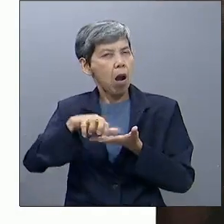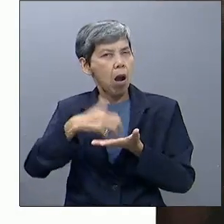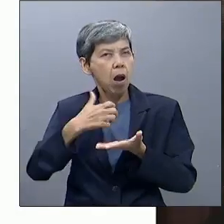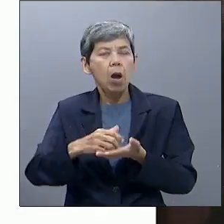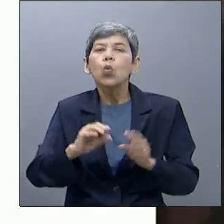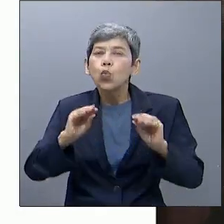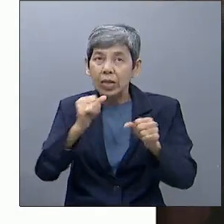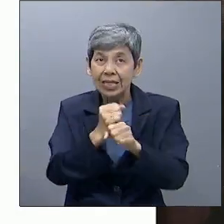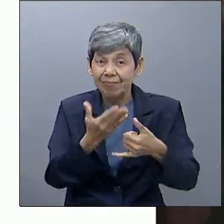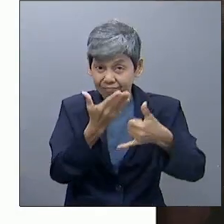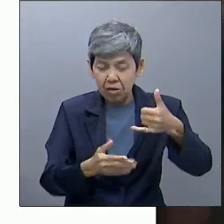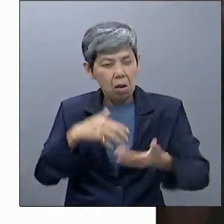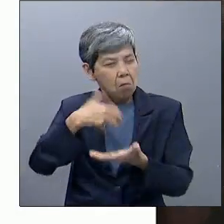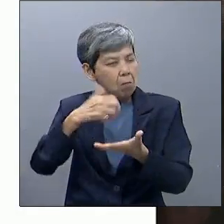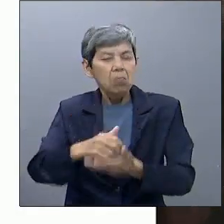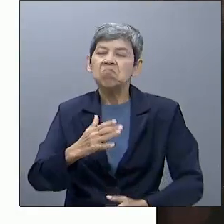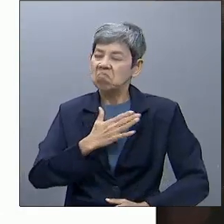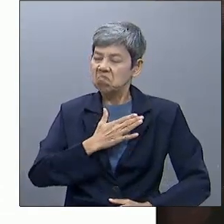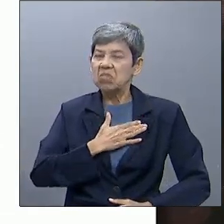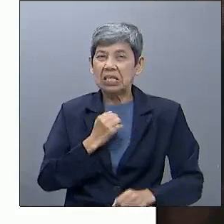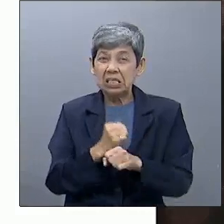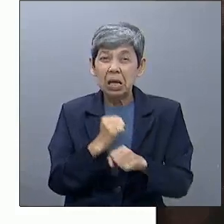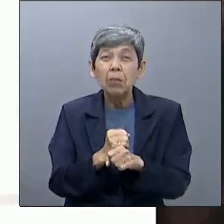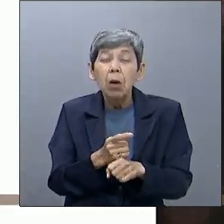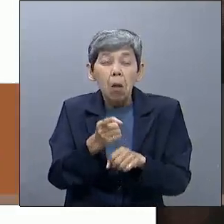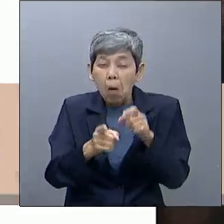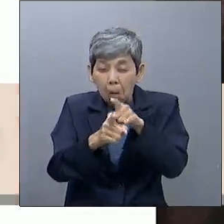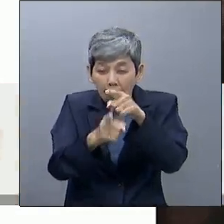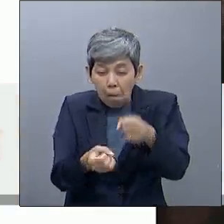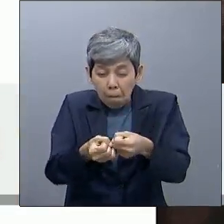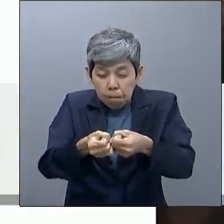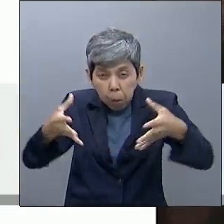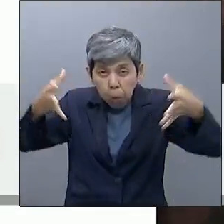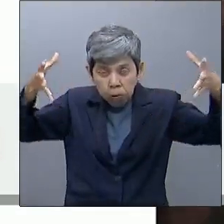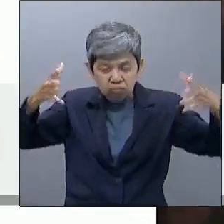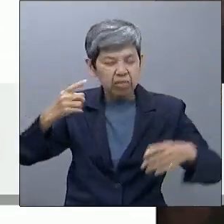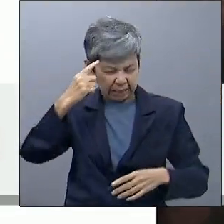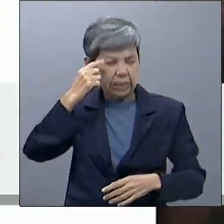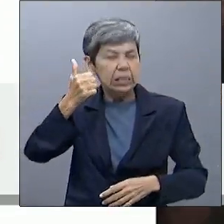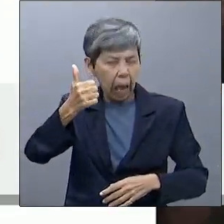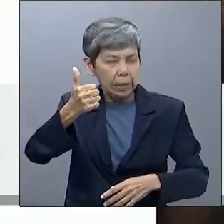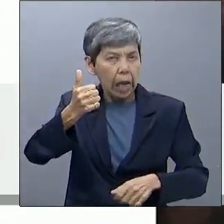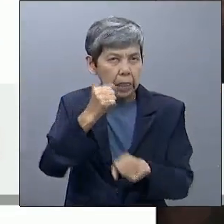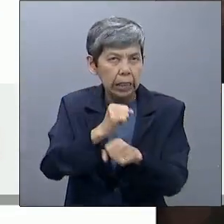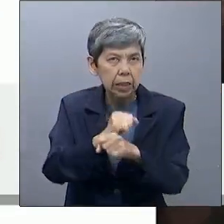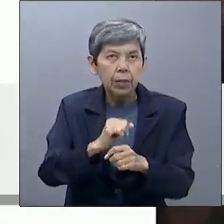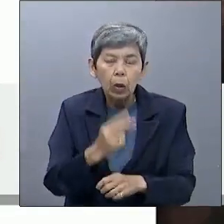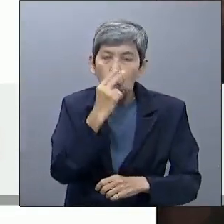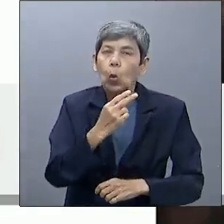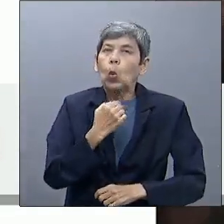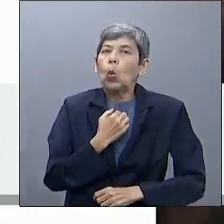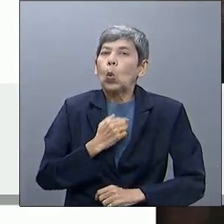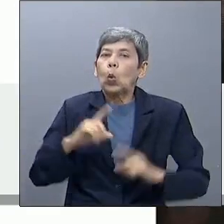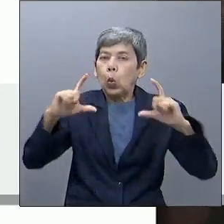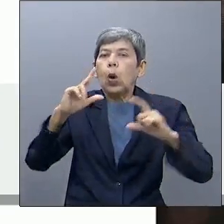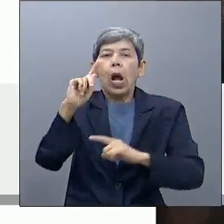ท้องถิ่นใช้ถ้อยคำที่สื่อว่าการใช้อาวุธนิวเคลียร์ถล่มกาซ่าก็เป็นทางเลือกนึงจนกลายเป็นพาดหัวข่าวตาม